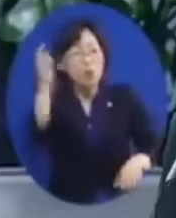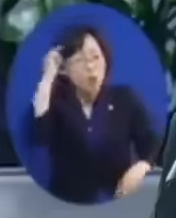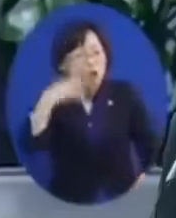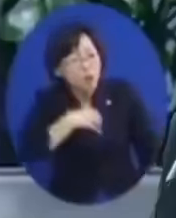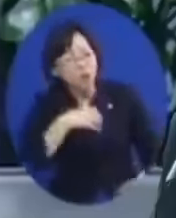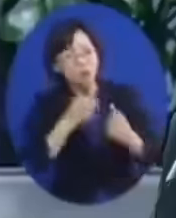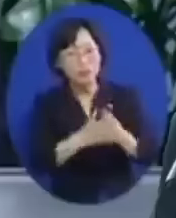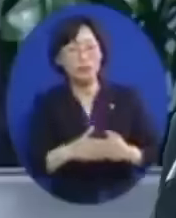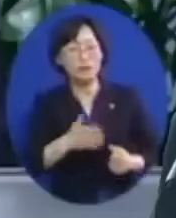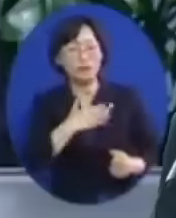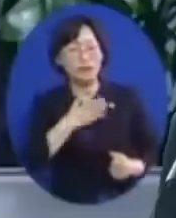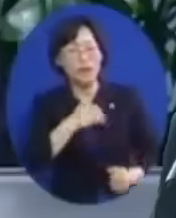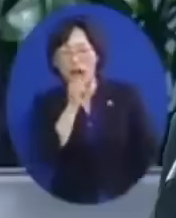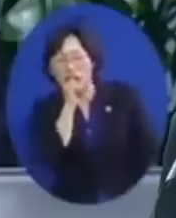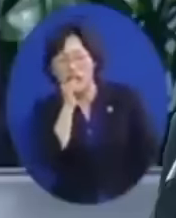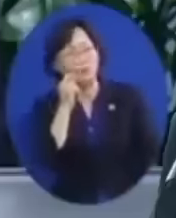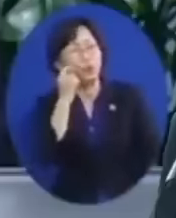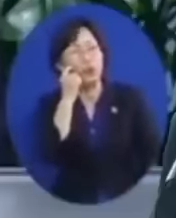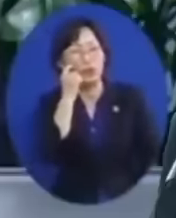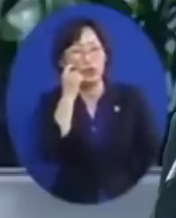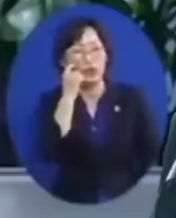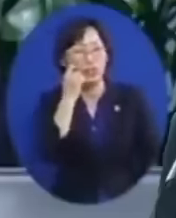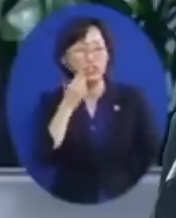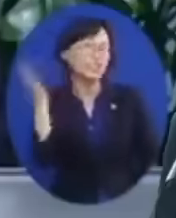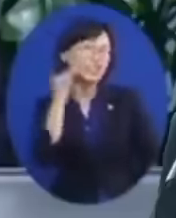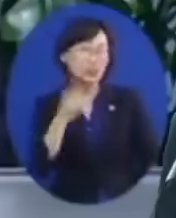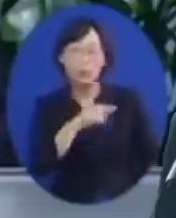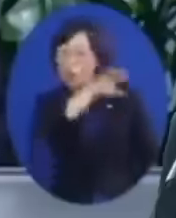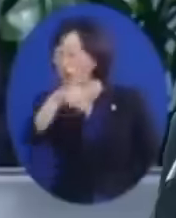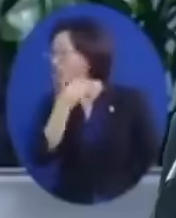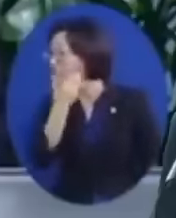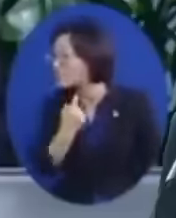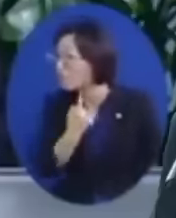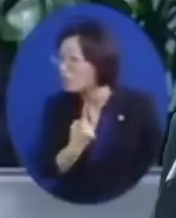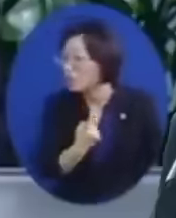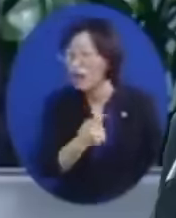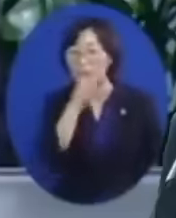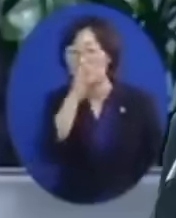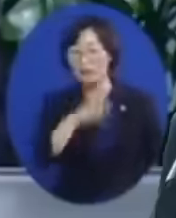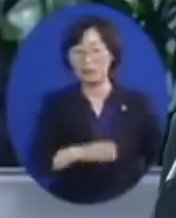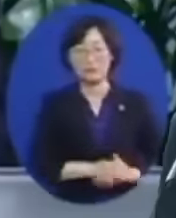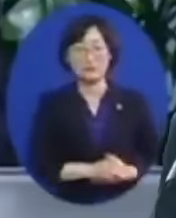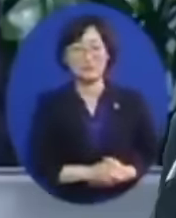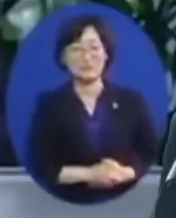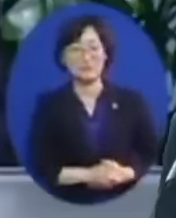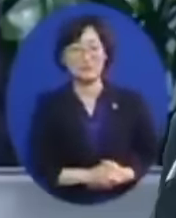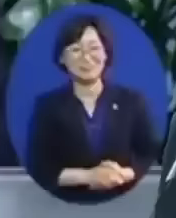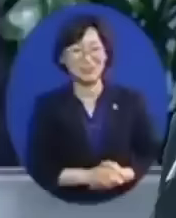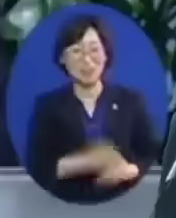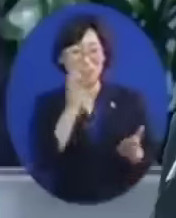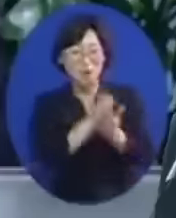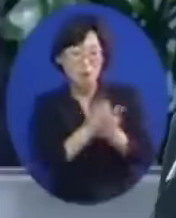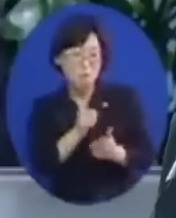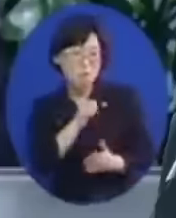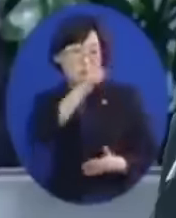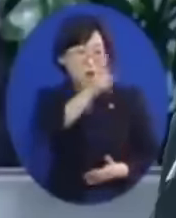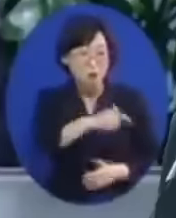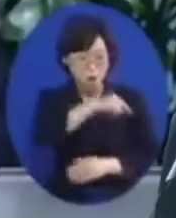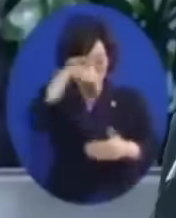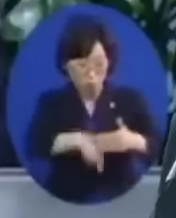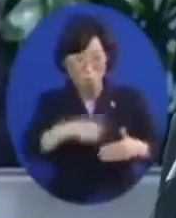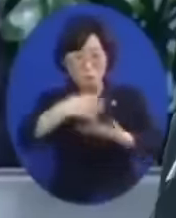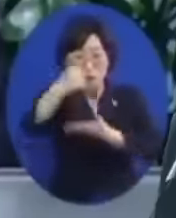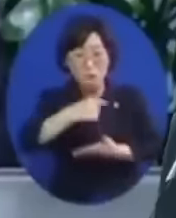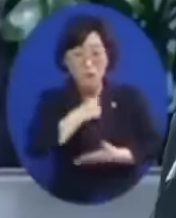괴로우니까 나는 절대 그렇게 못해요. 오른뺨을 치면 왜 돌려대야 되는 것입니까? 송사에서 그도 속옷을 달랐는데 왜